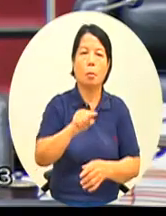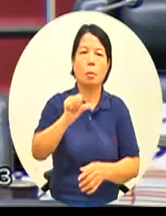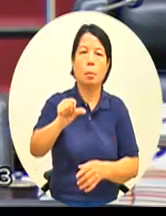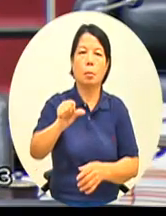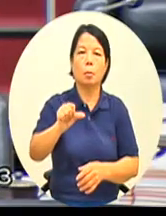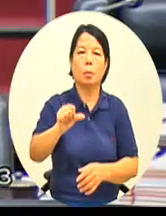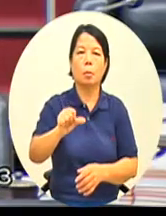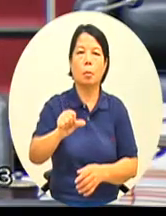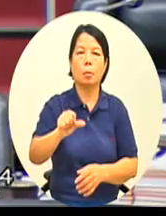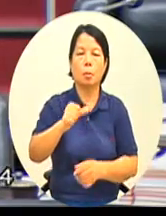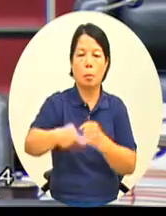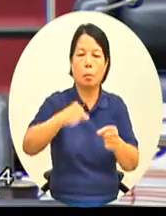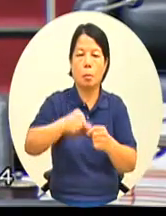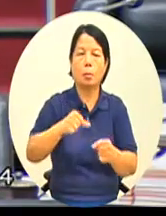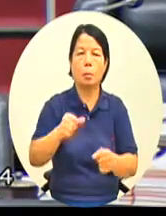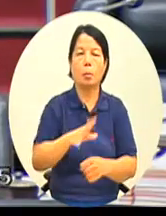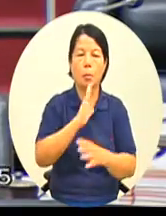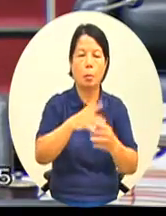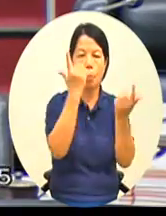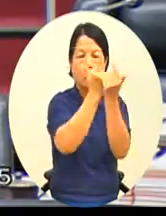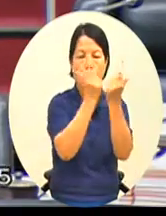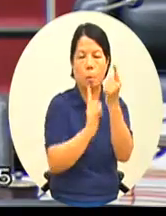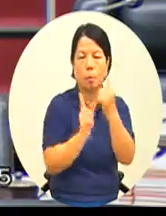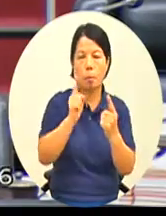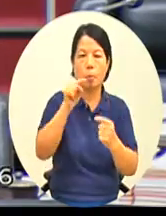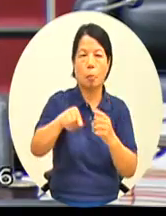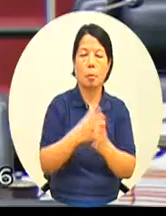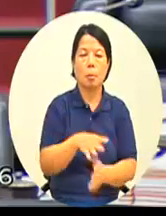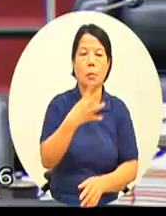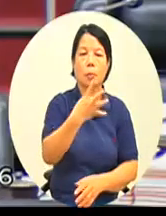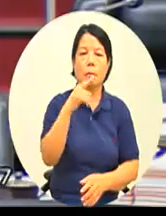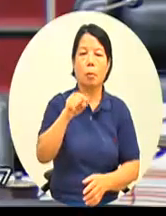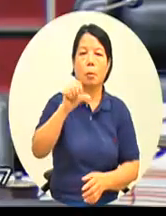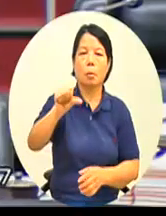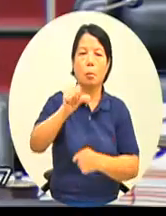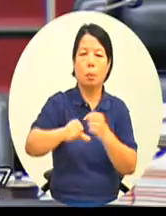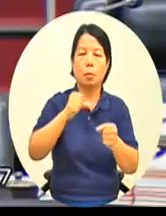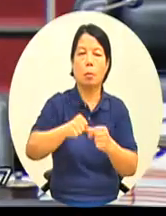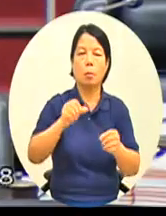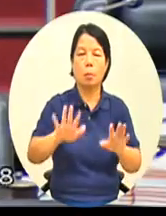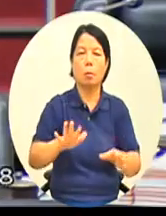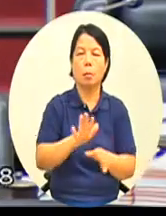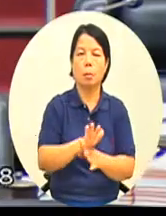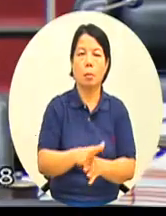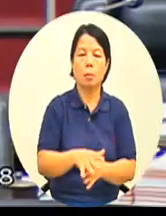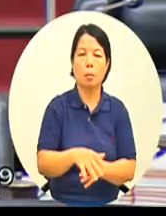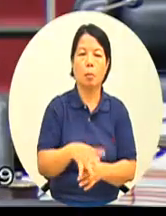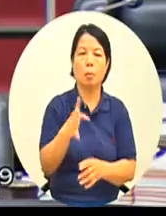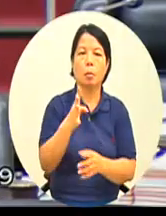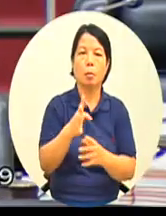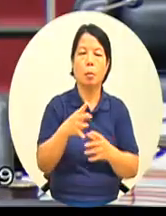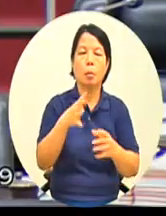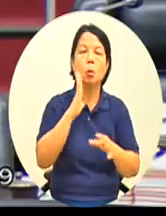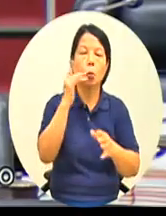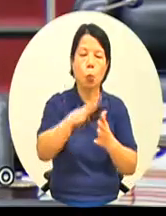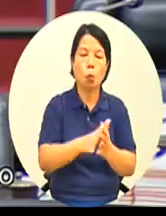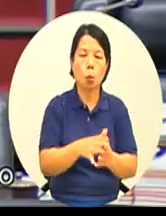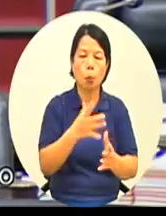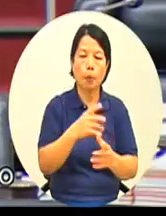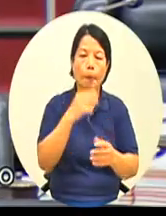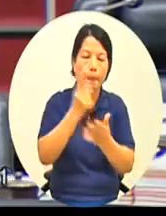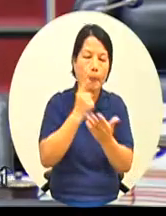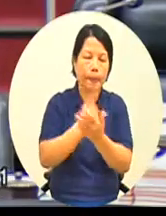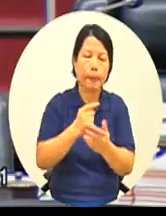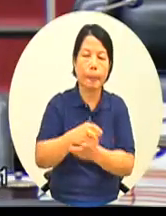讲好了，哦，如果跟台北讲，用4.5年来讲，劳工差4.5年，每一年如果24万，他